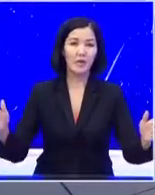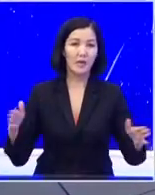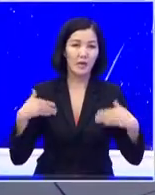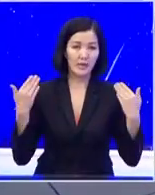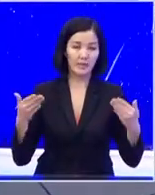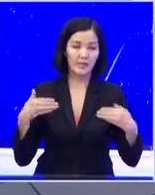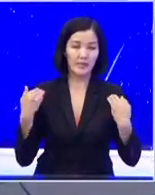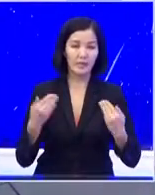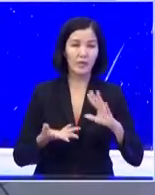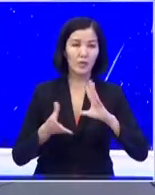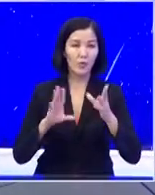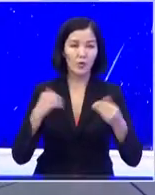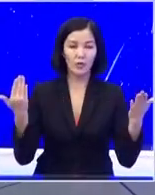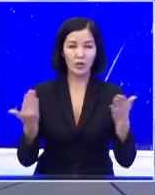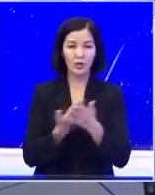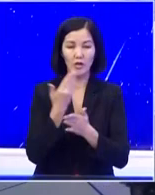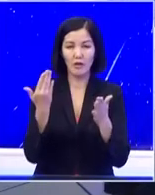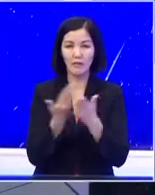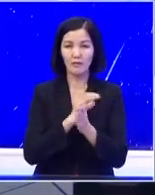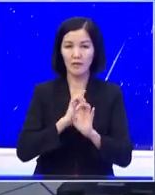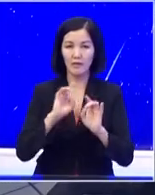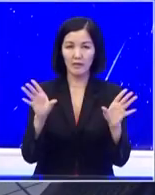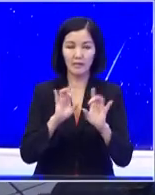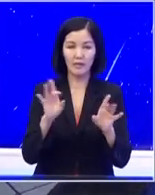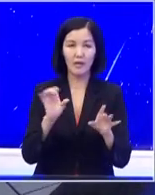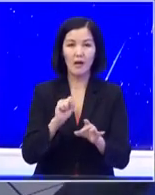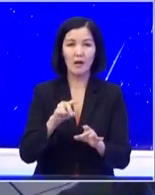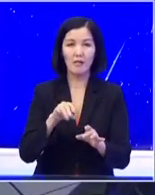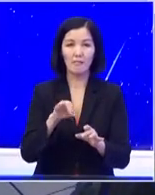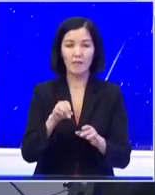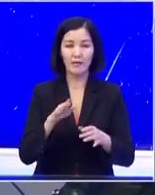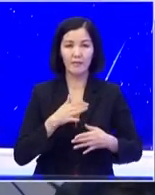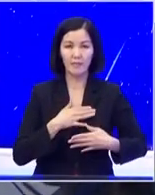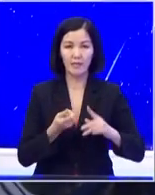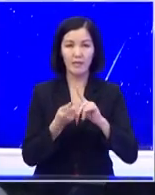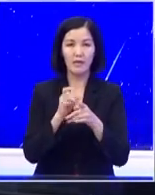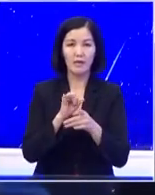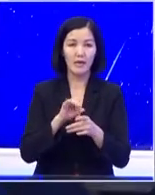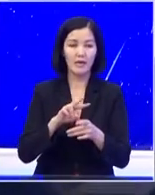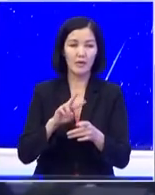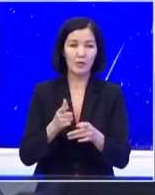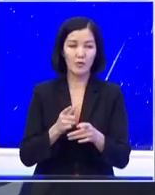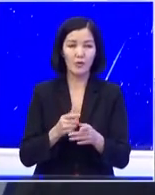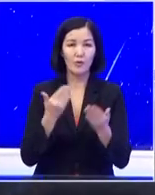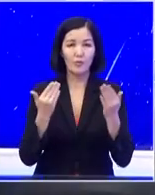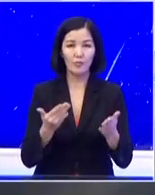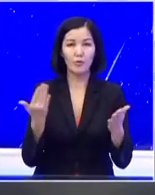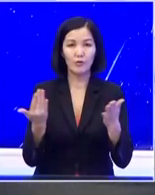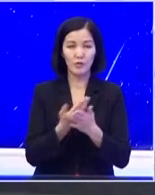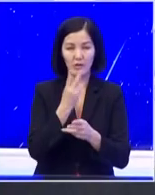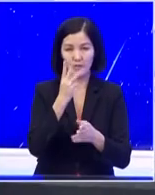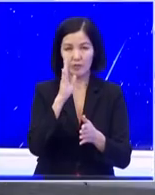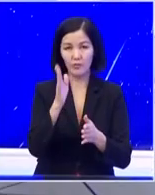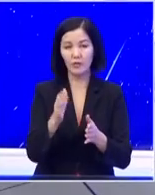Ассаламу алейкум, қадірменді көрермен, тікелей эфирде қорытынды жаңалықтар студияда Алмат Хамид, сурдо аудармада Айгүл Жұмашқызы.